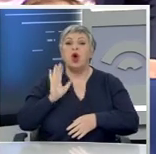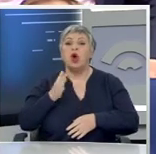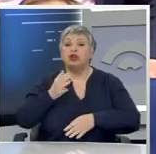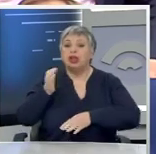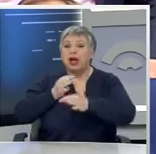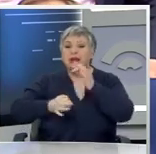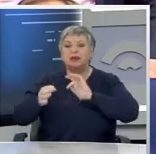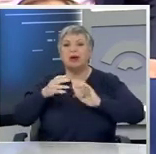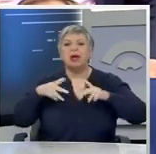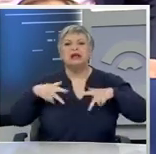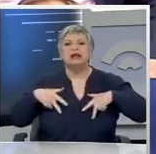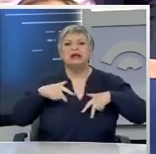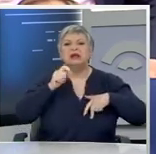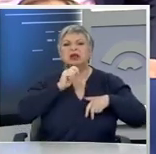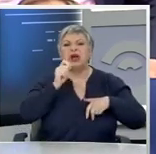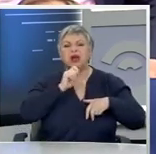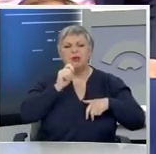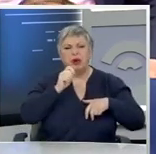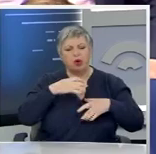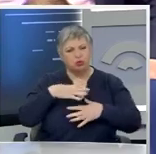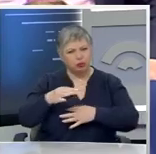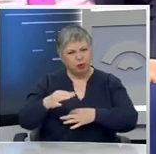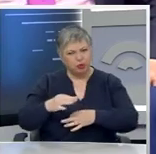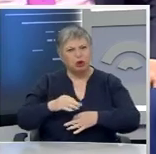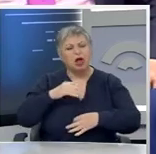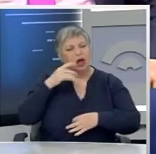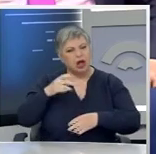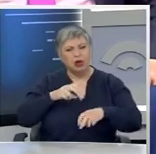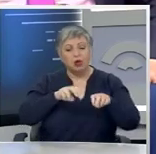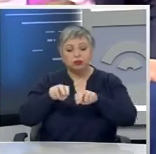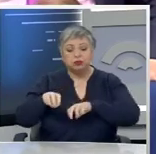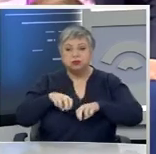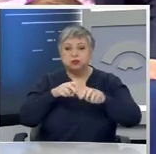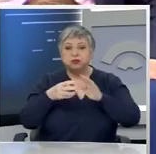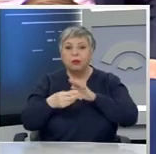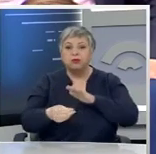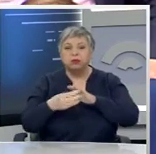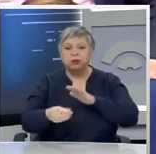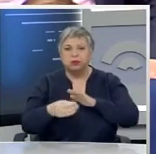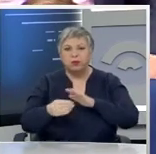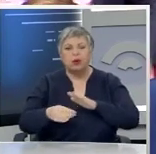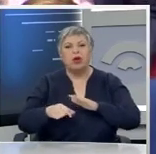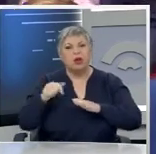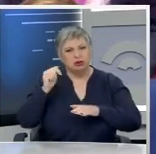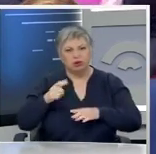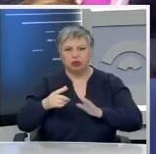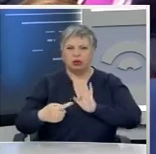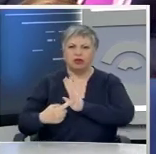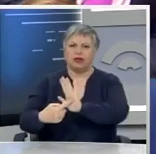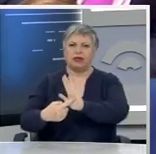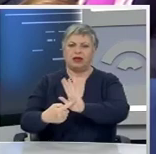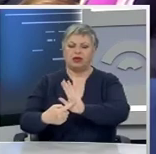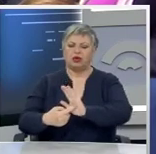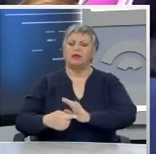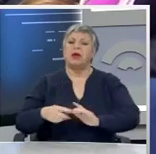σας εκπρόσωπος. Την απομαγνητοφώνηση. Και είτε θα βγείτε δημόσια και θα αναιρέσετε